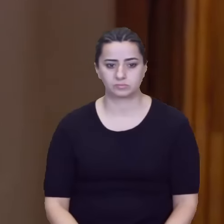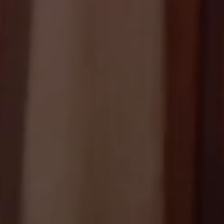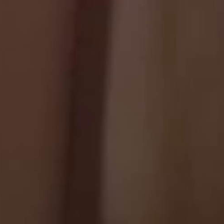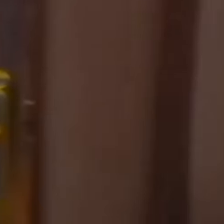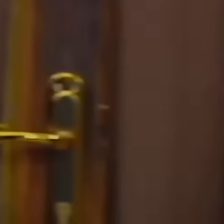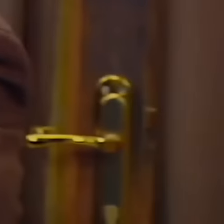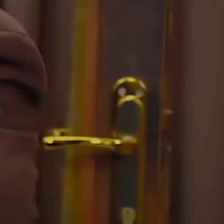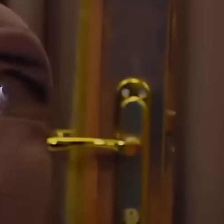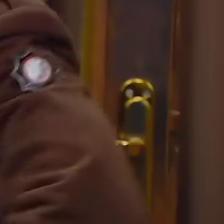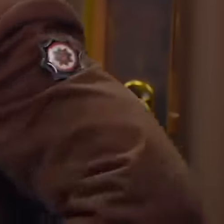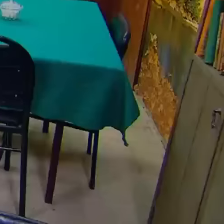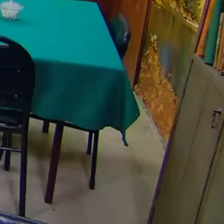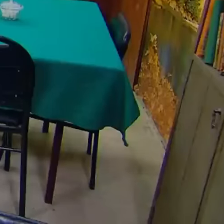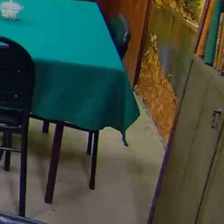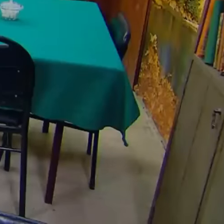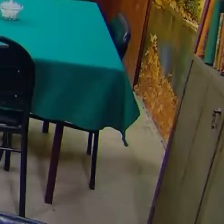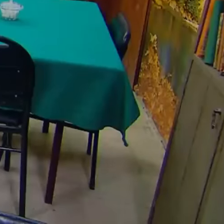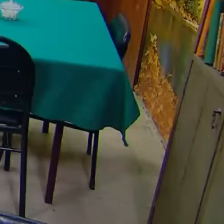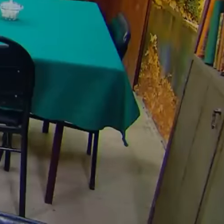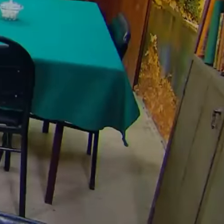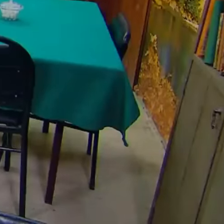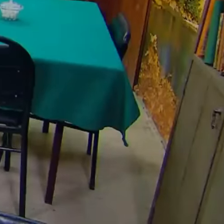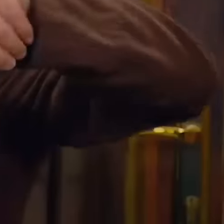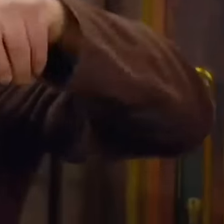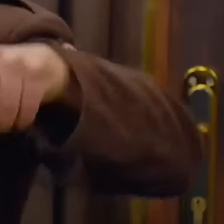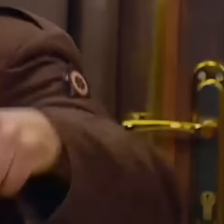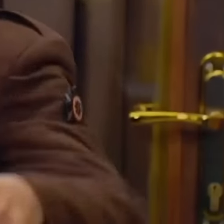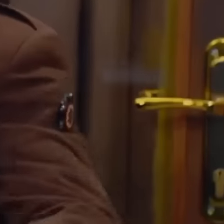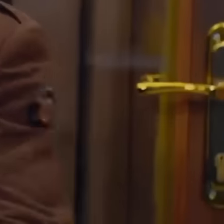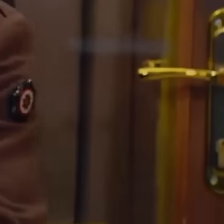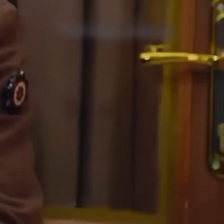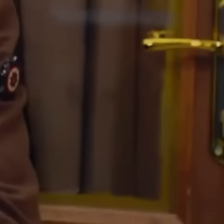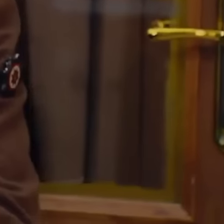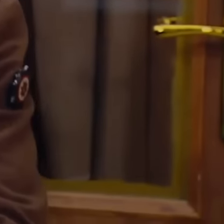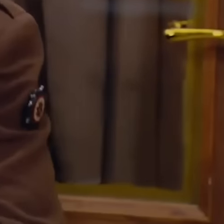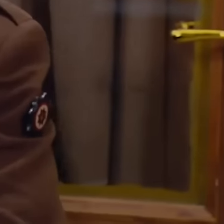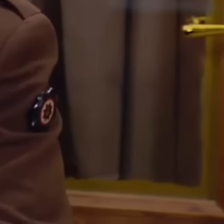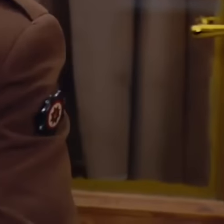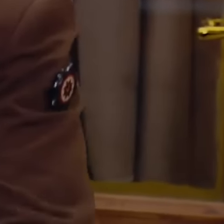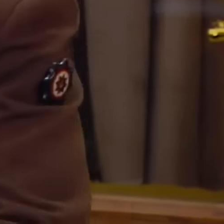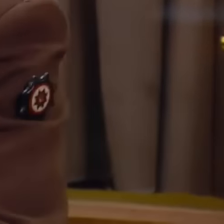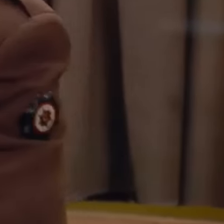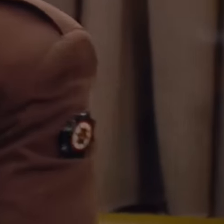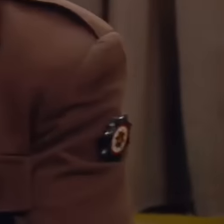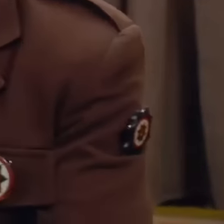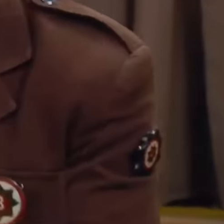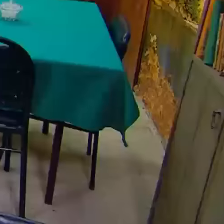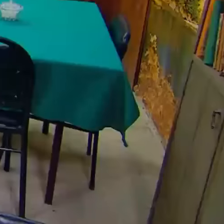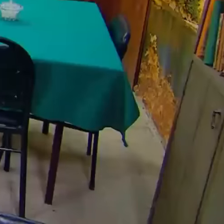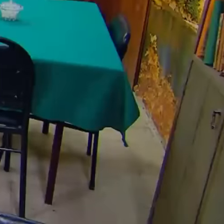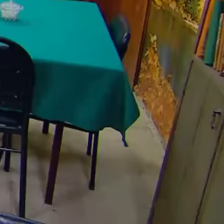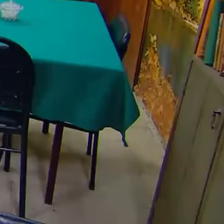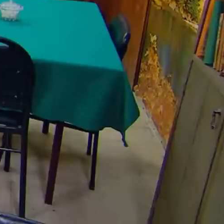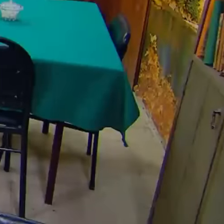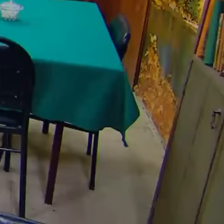susun. Allah Allah. Ne yapıyorum ya? Eli belinde gözlerini kısarak bakıp copunu da çıkardı. Usul usul birazcık yaklaştı.